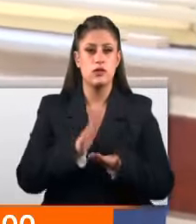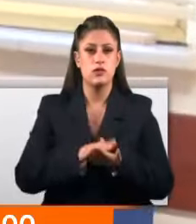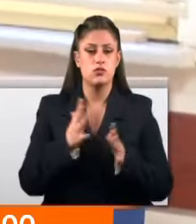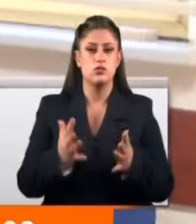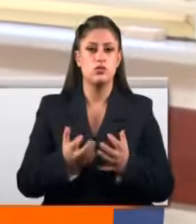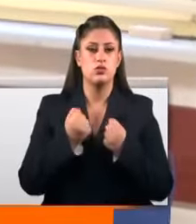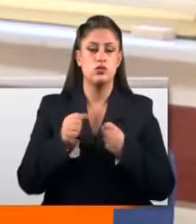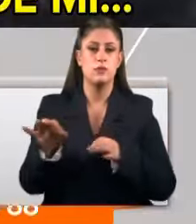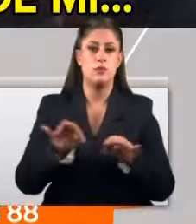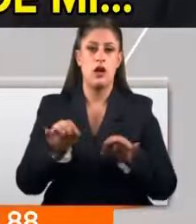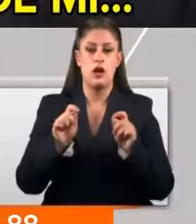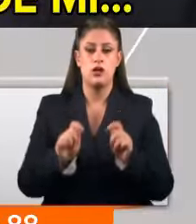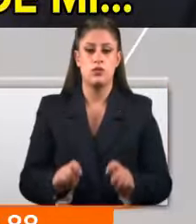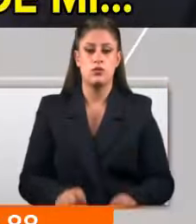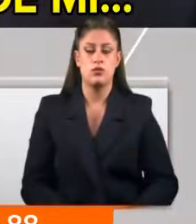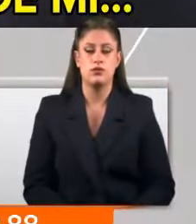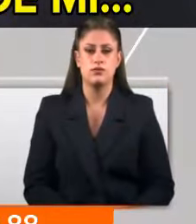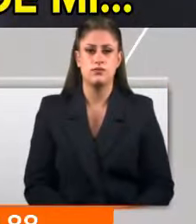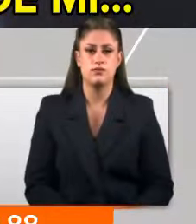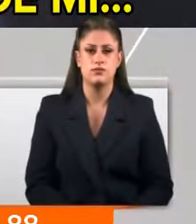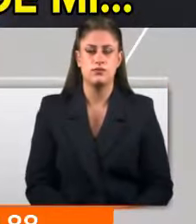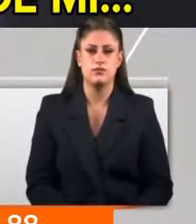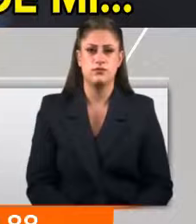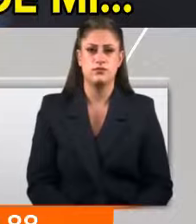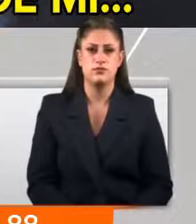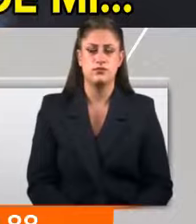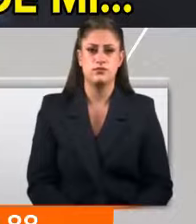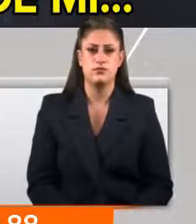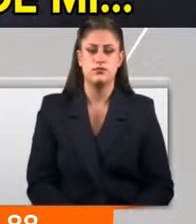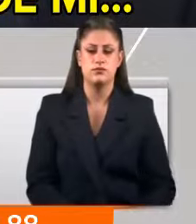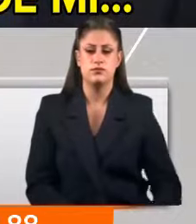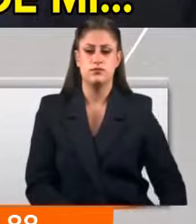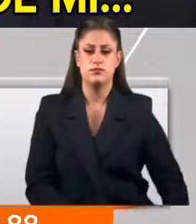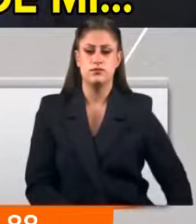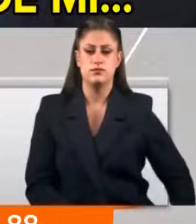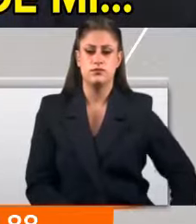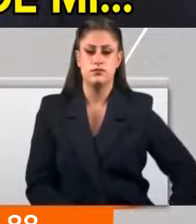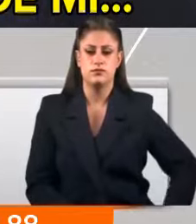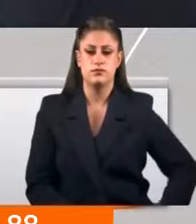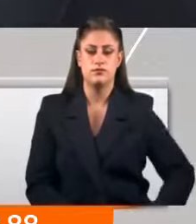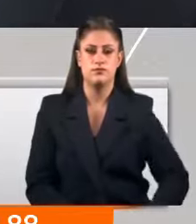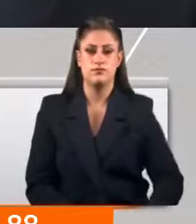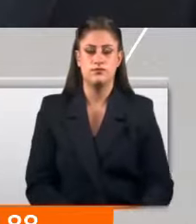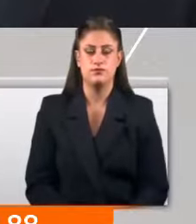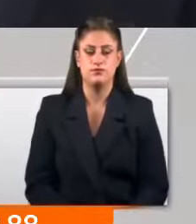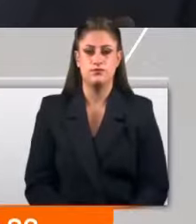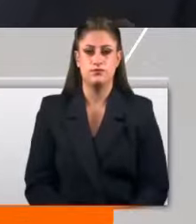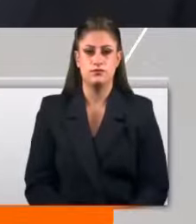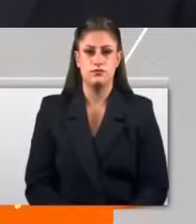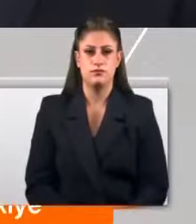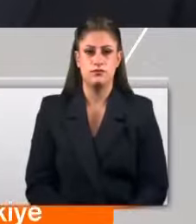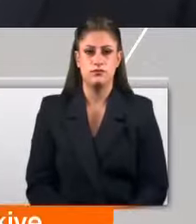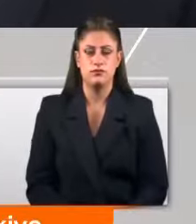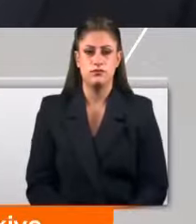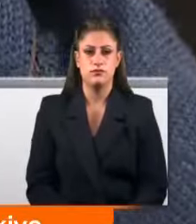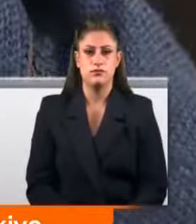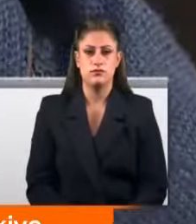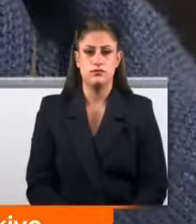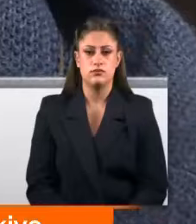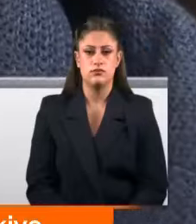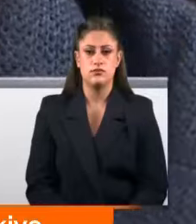kurtaracağını planlıyor. Sürekli araştırma yapıyorum, konuştuğum kişilerden bir şey duyuyorum. Orada da mı açık varmış, öyle de mi oluyormuş diye her gün bir şey